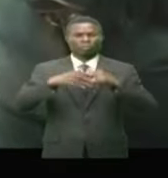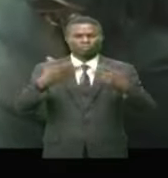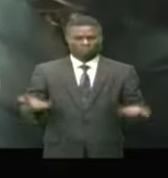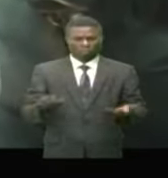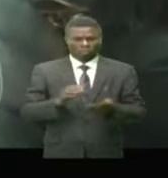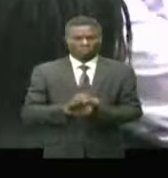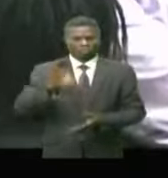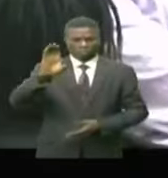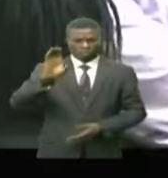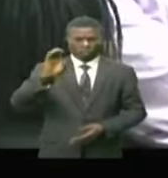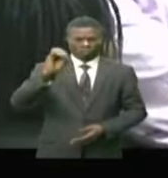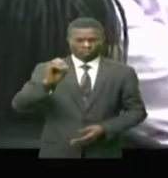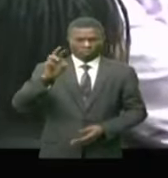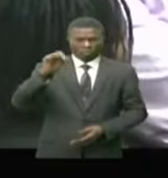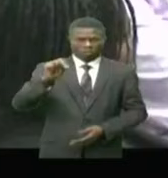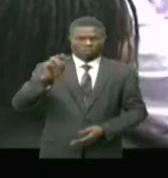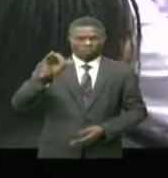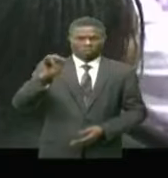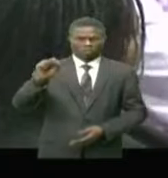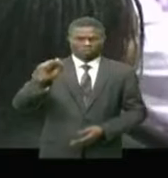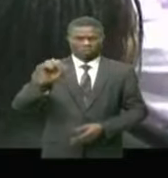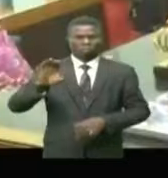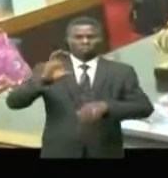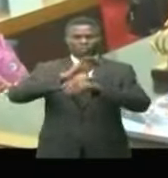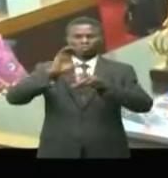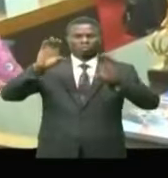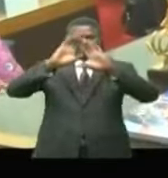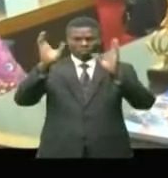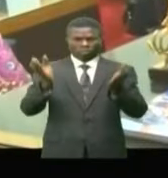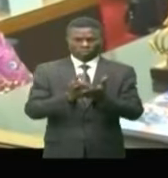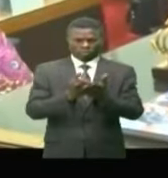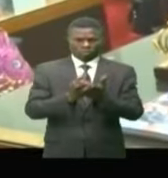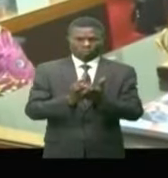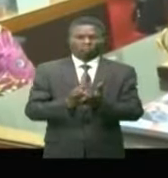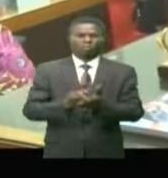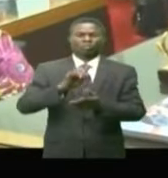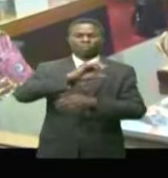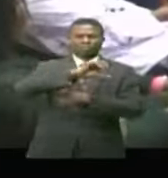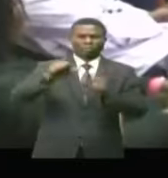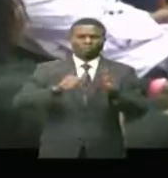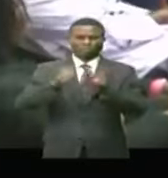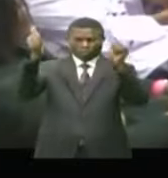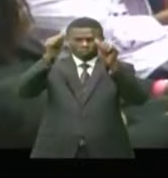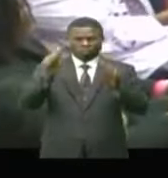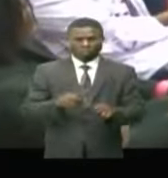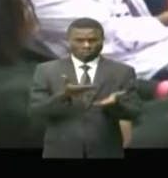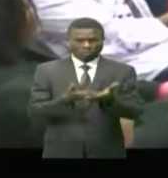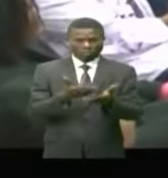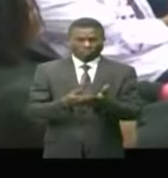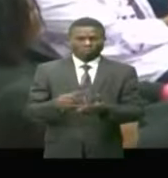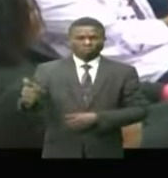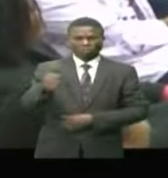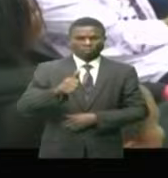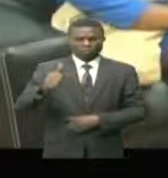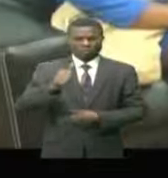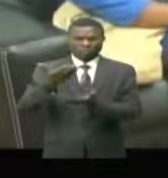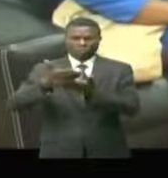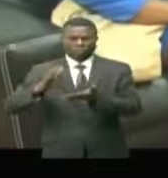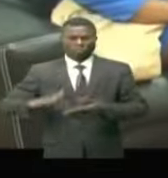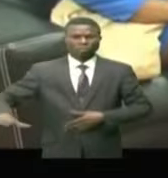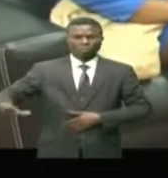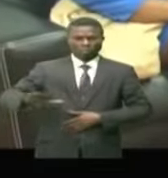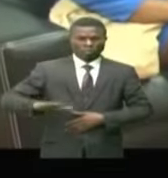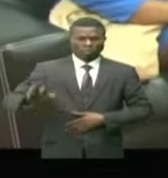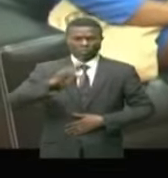est une communauté économique régionale de l'Afrique orientale et australe. Il comprend 21 États membres, dont